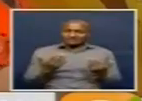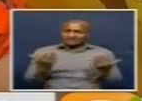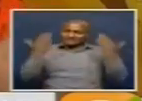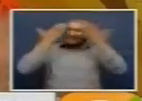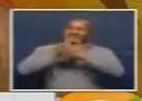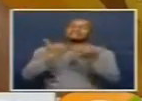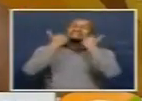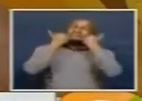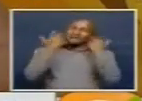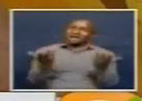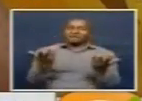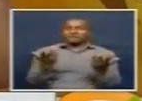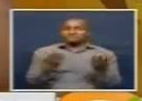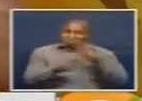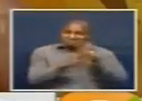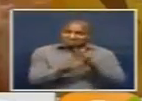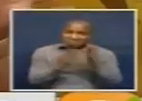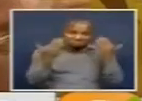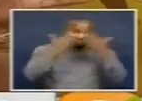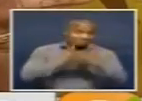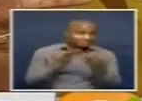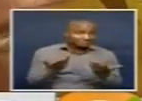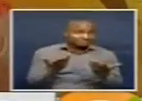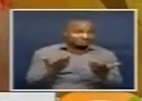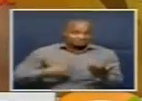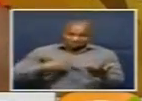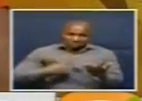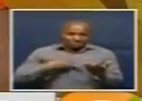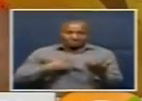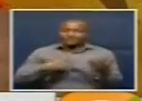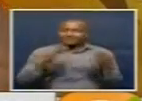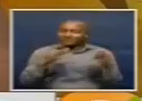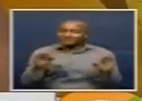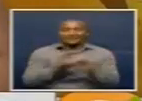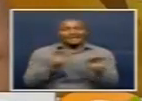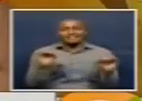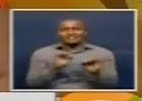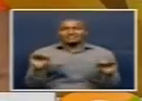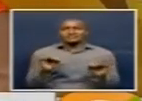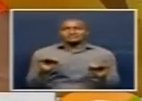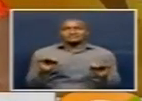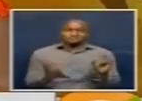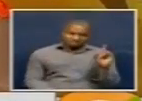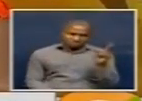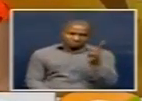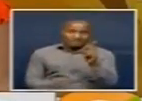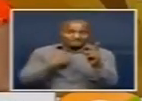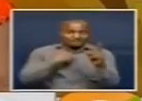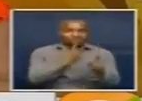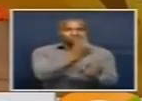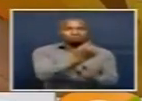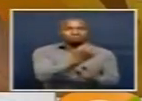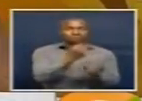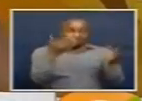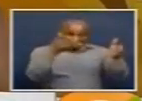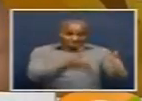masuruali na hizo fulana, maanake maternity siku zilipotea. Utakuta mtu anavaa kivyake. Wapenzi, nilienda mahali Matangani na